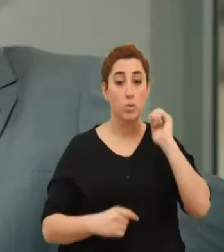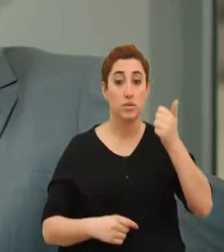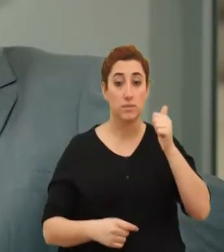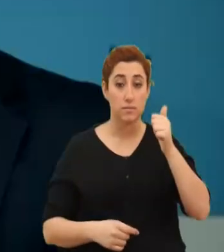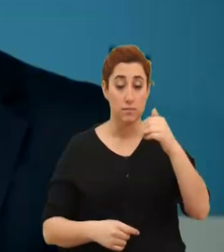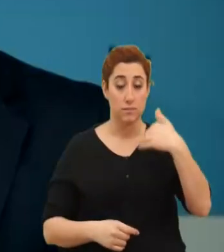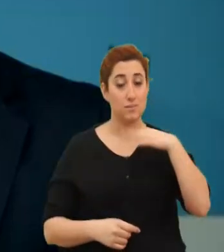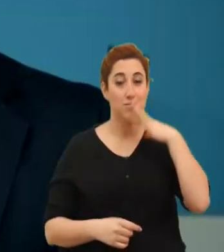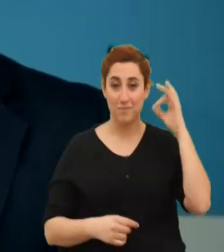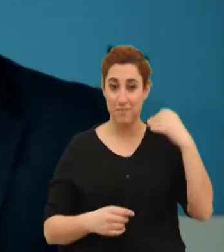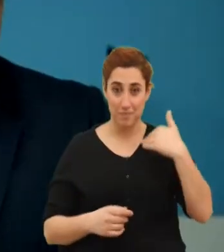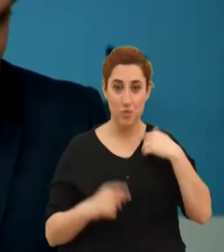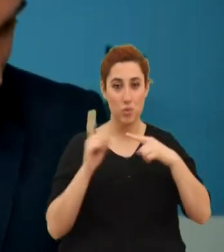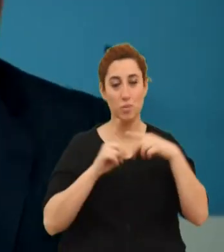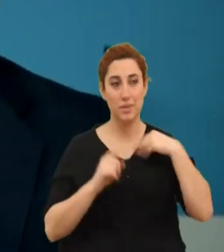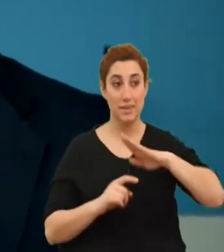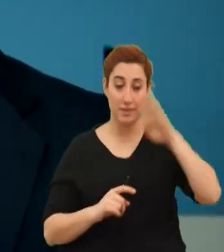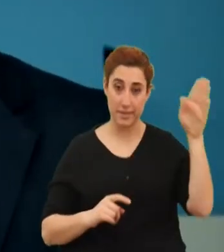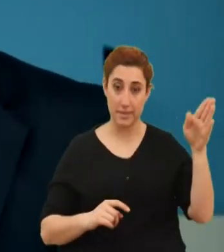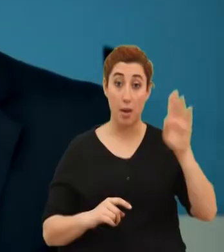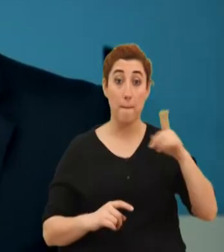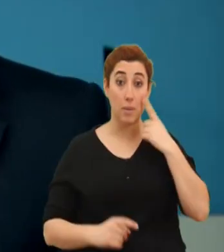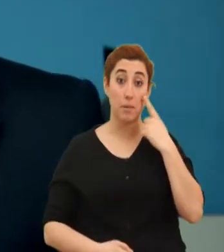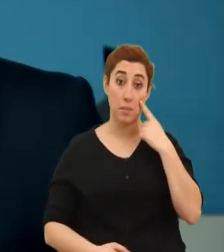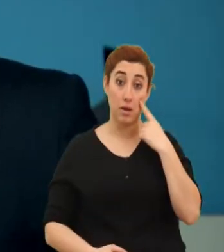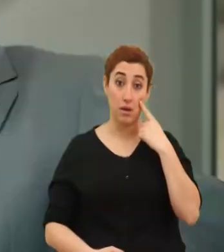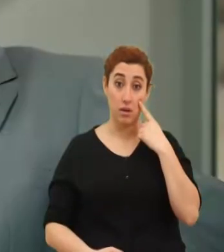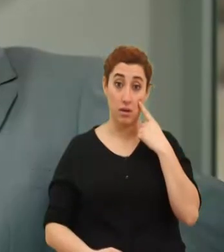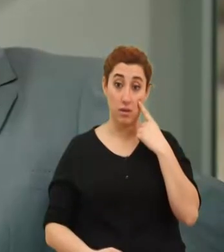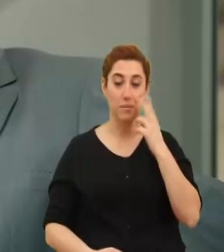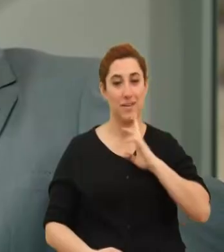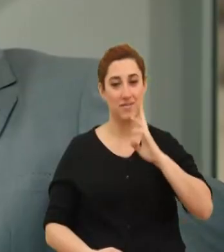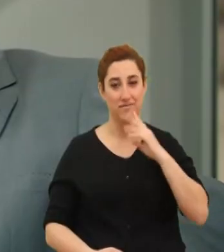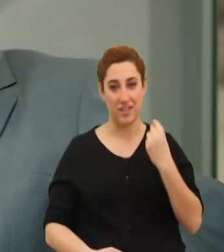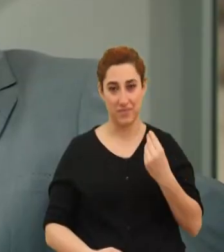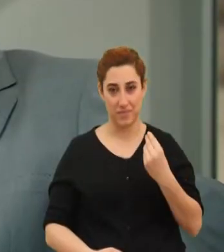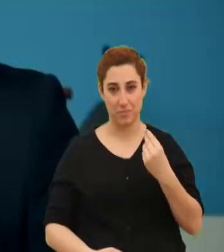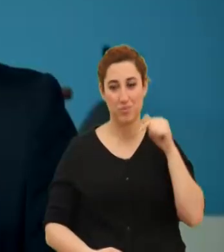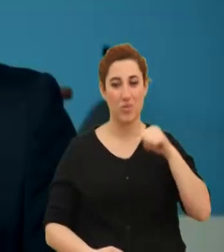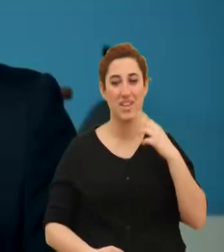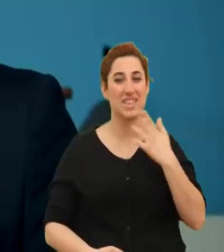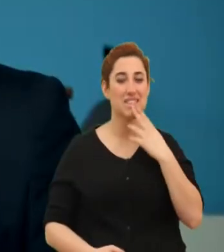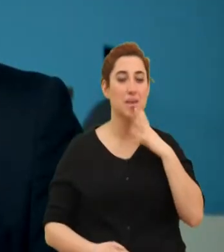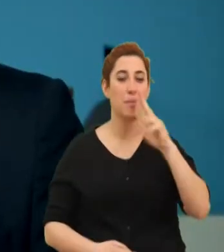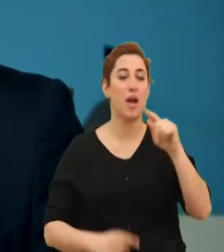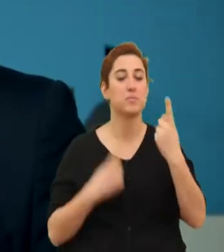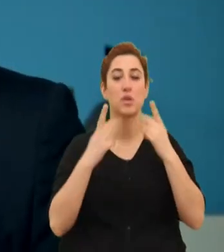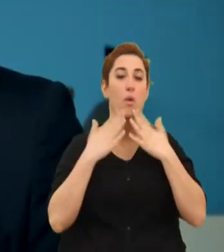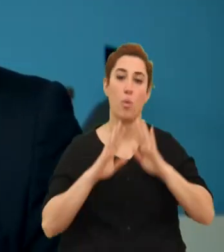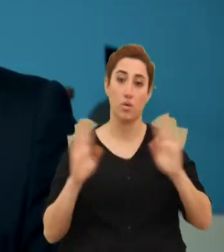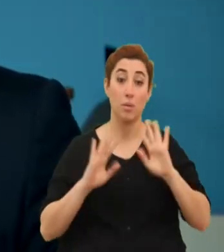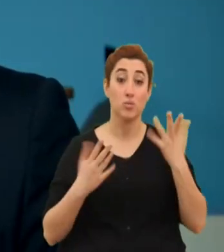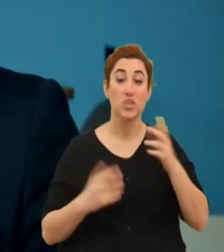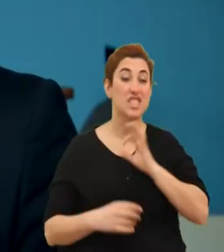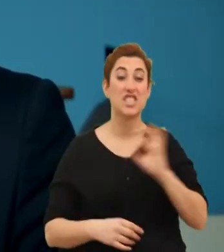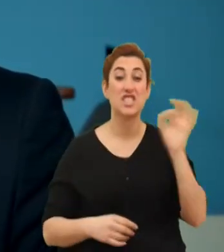zaman ben müsaadenizle Tuğba'nın yanına gidiyorum ama bak... Beyefendi, öyle kızcağıza bağırmak, çağırmak yok. Tamam